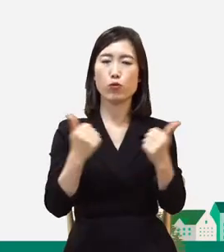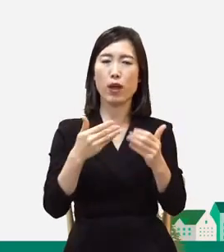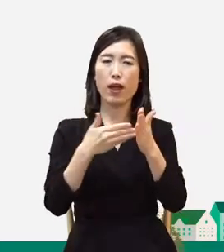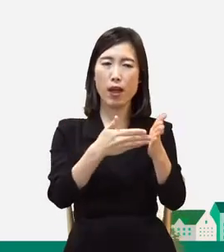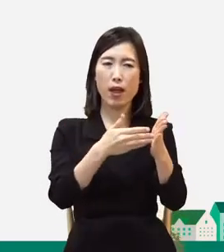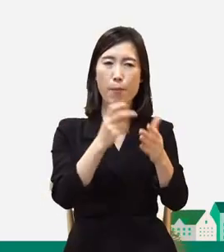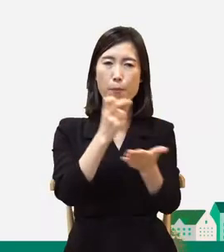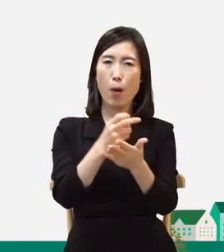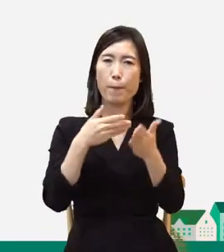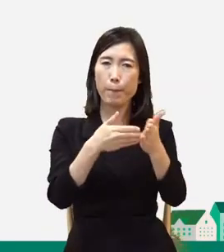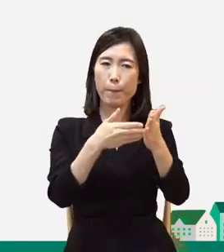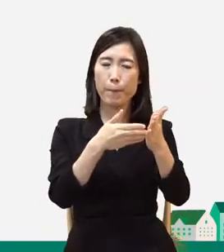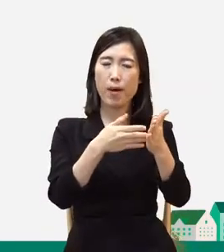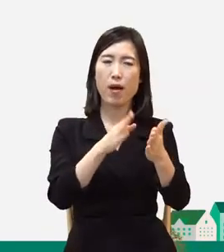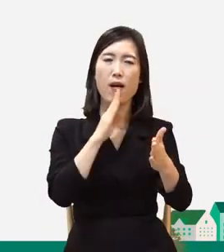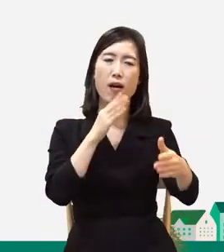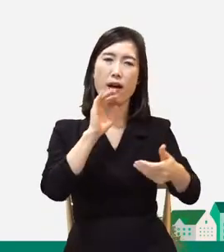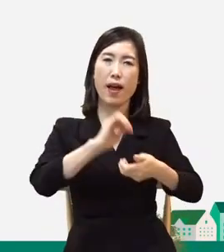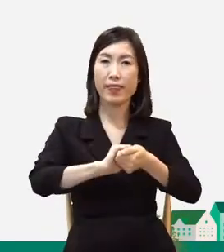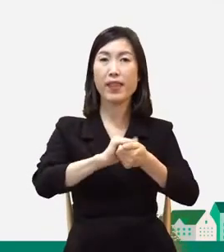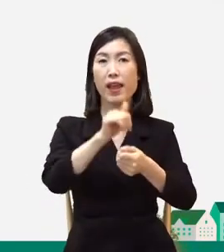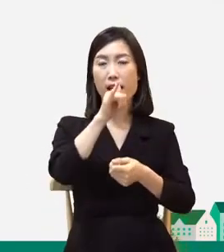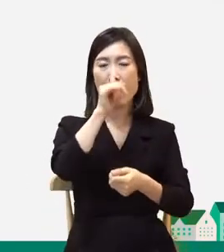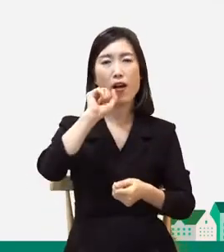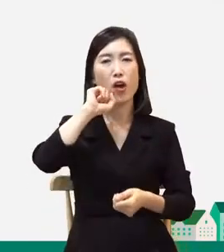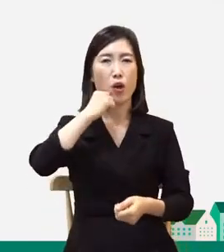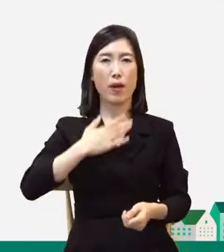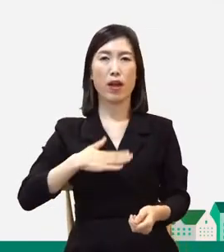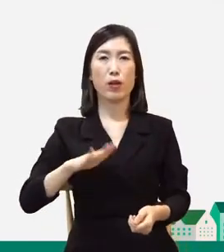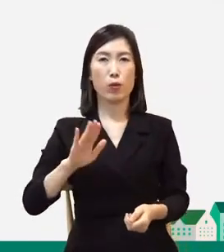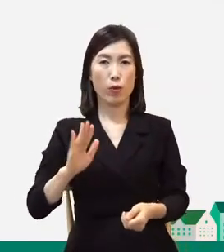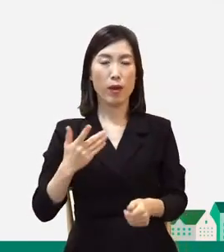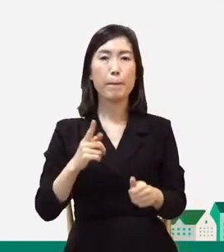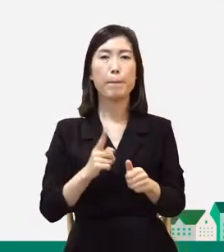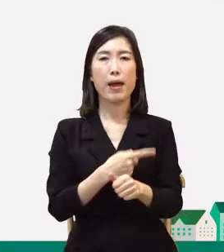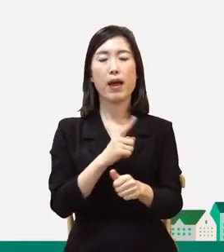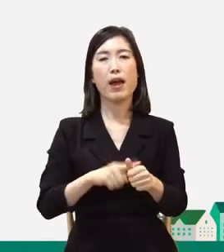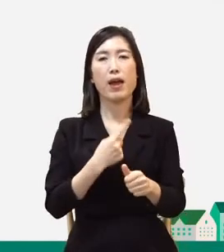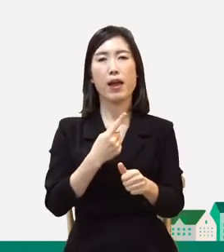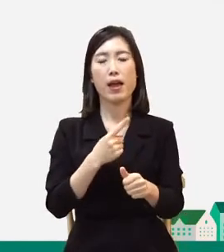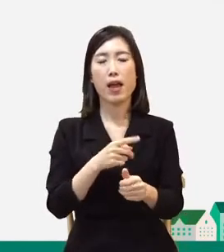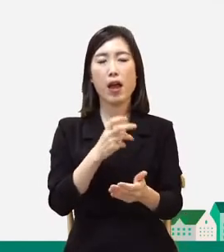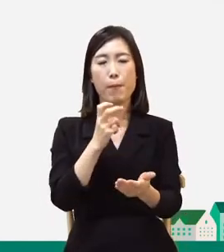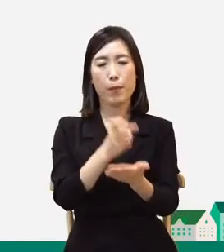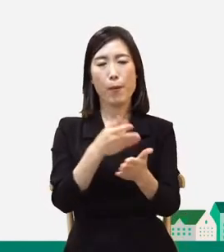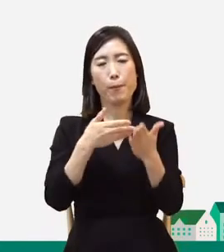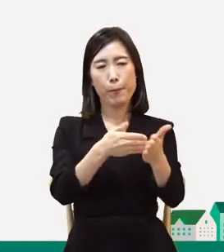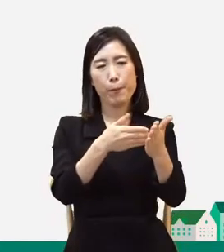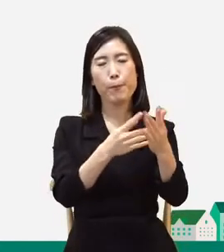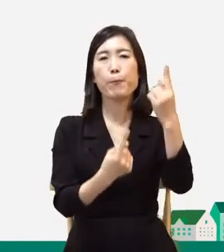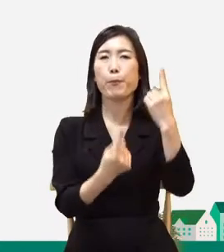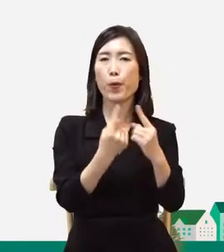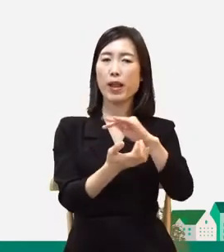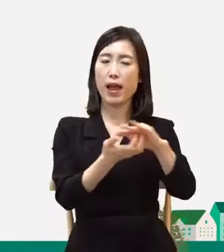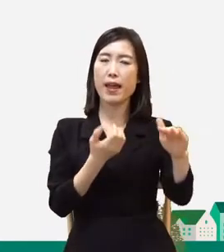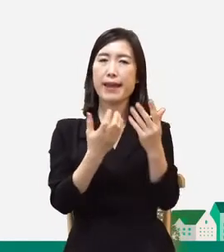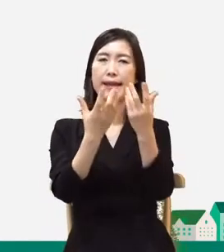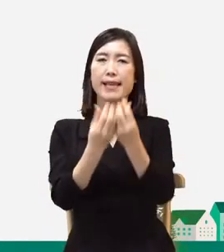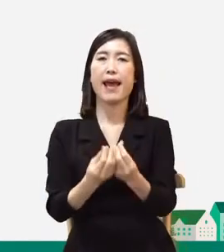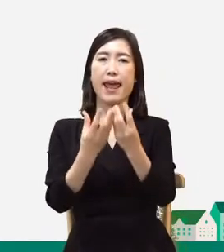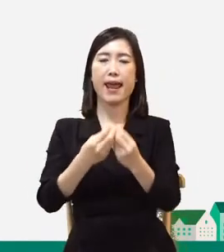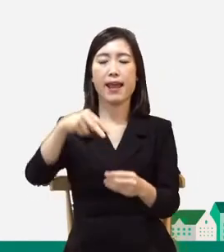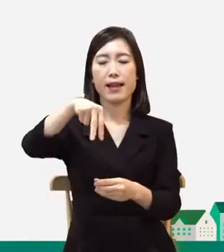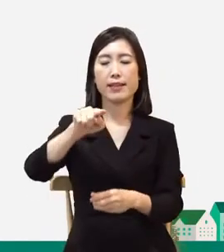어려운 상황들을 확인하고 나서 그 입법운동을 하기 전에 좀 사례를 먼저 잘 만들어 봤으면